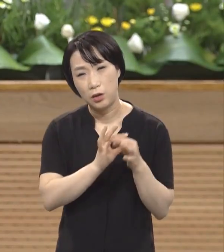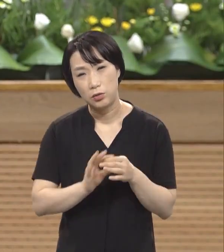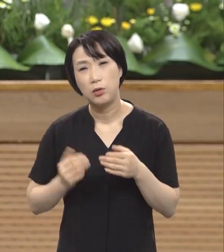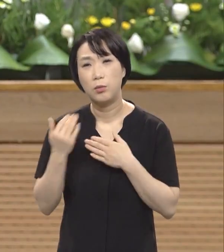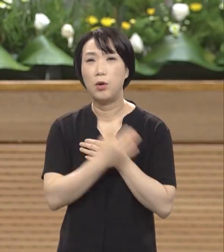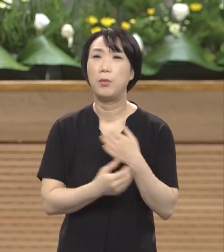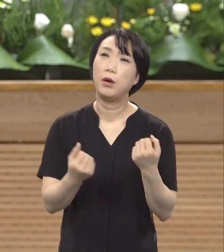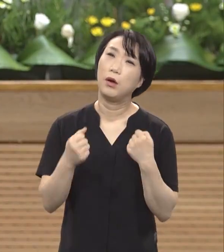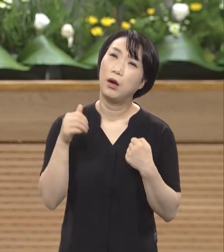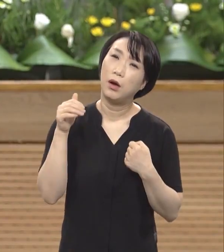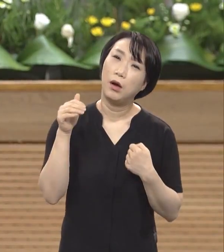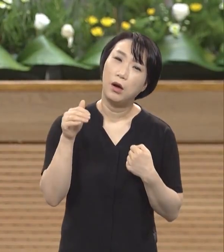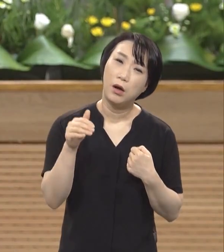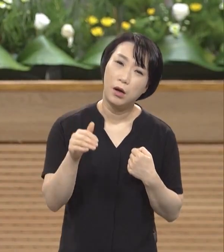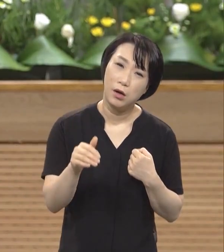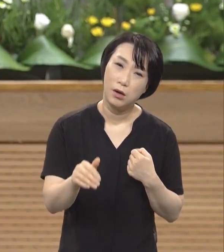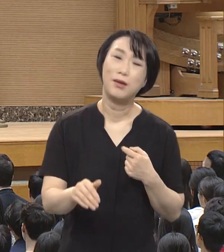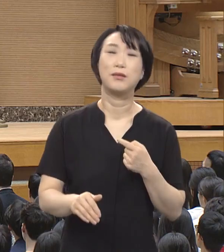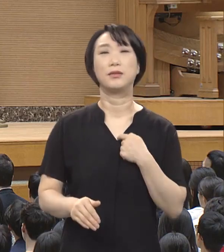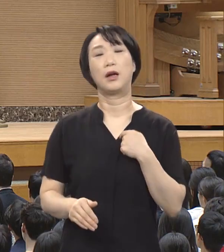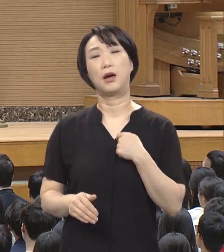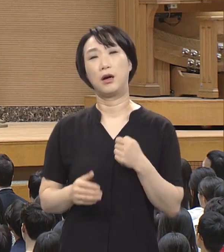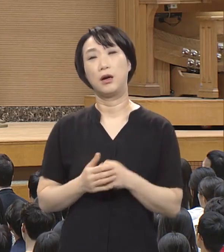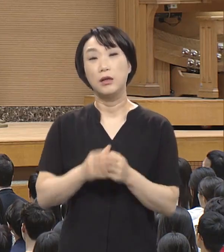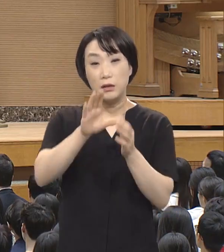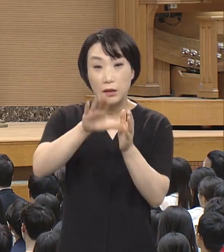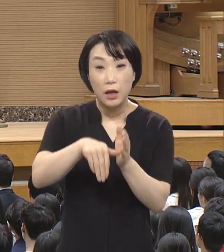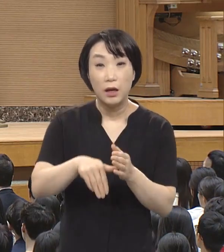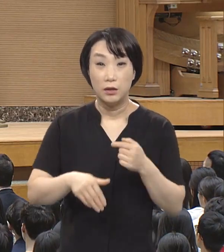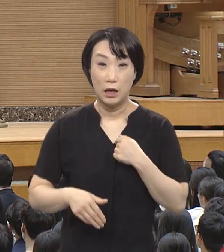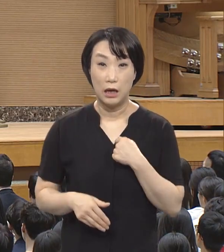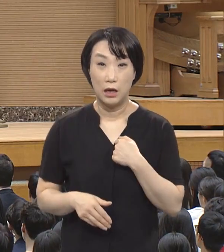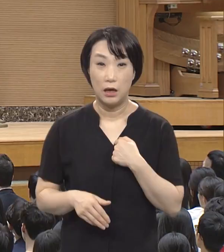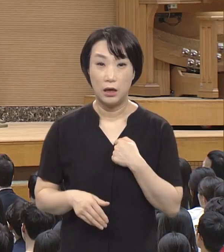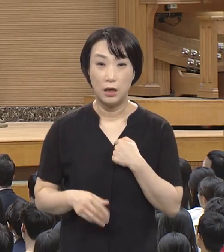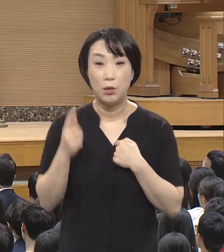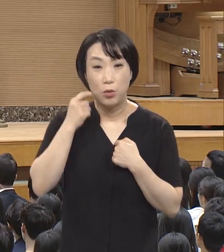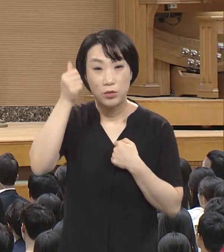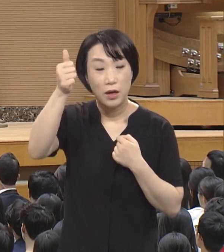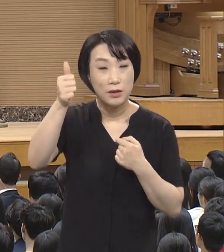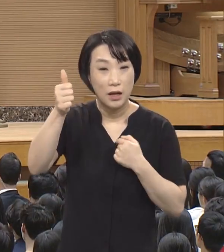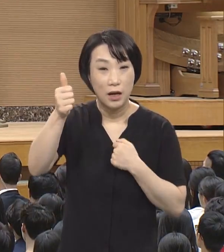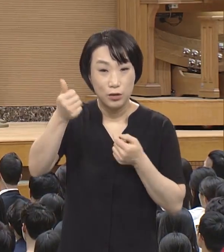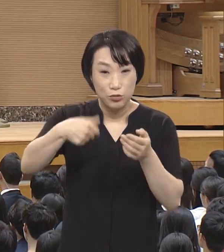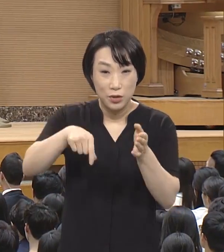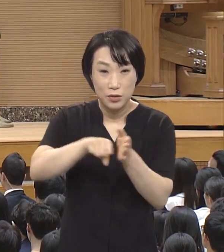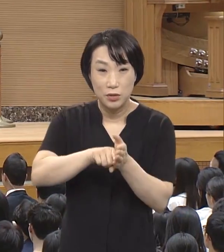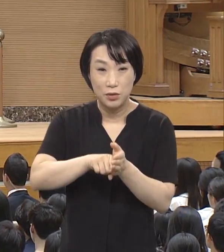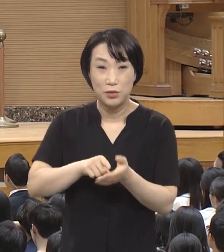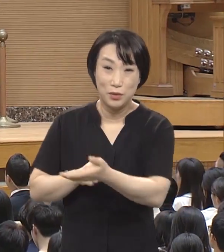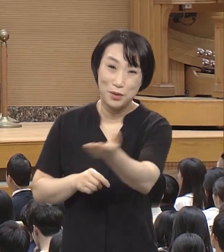굉장히 몸이 힘들었어요. 그때 담임 목사를 위해서